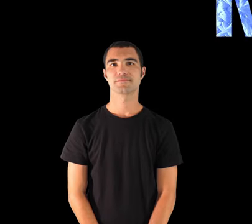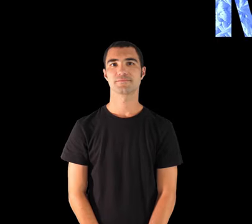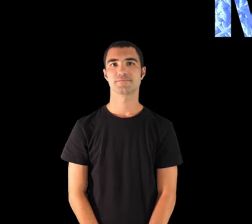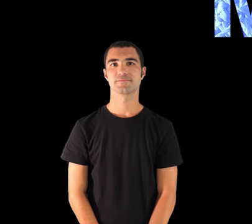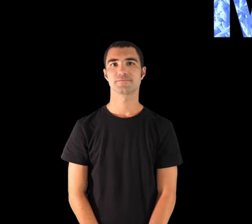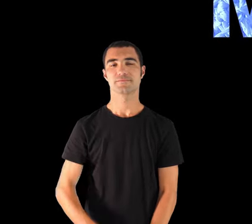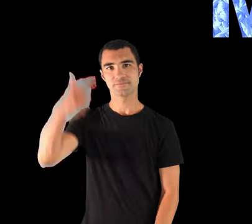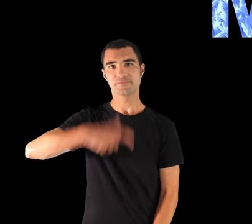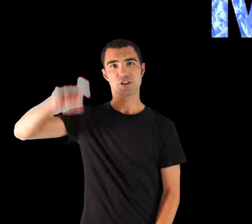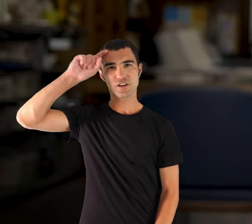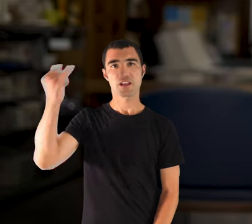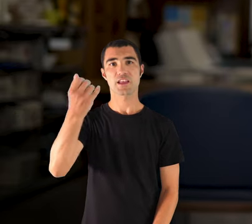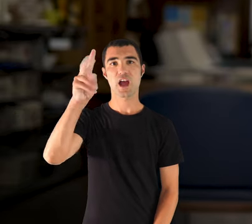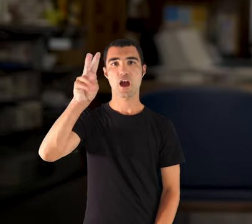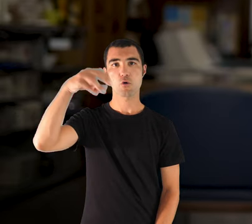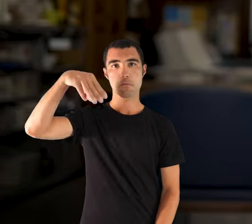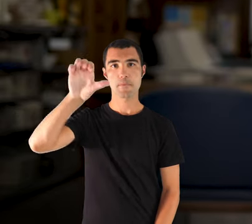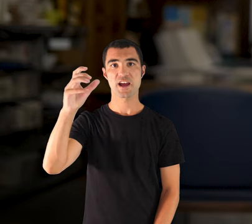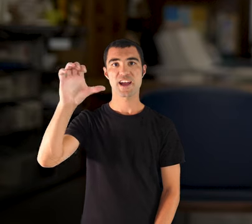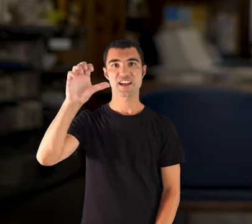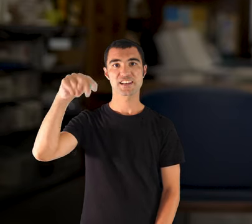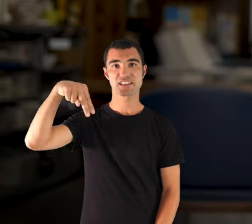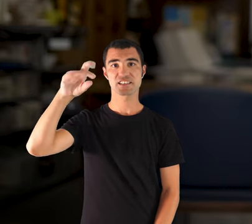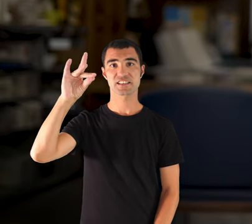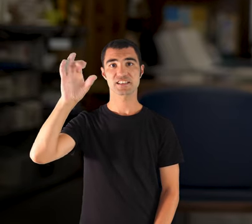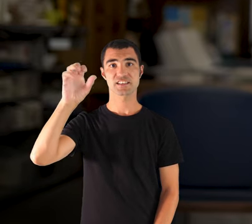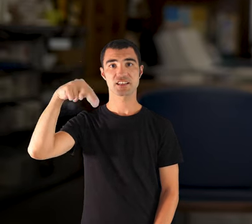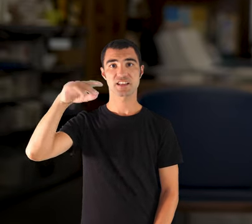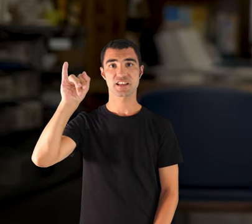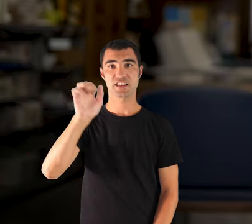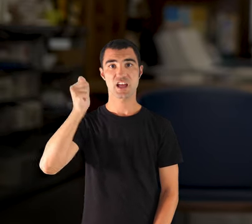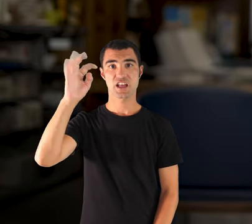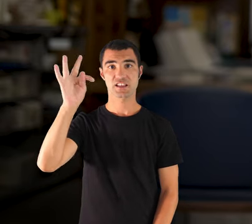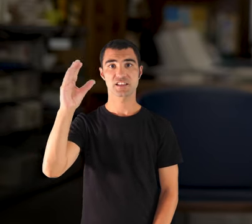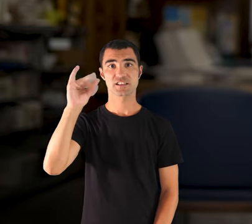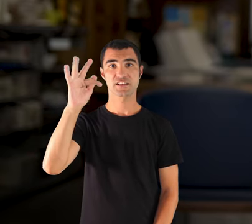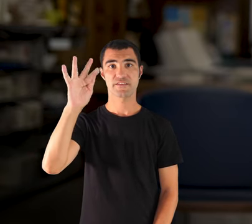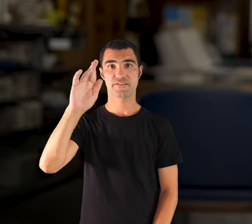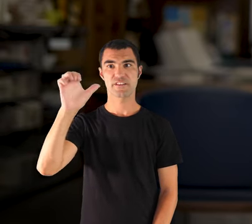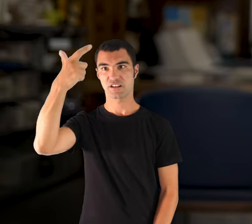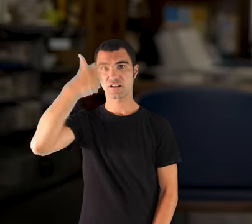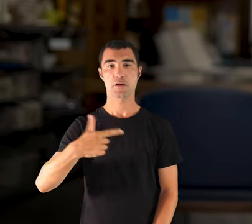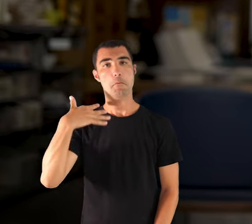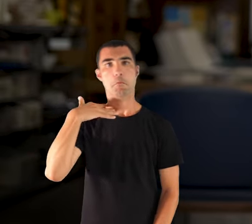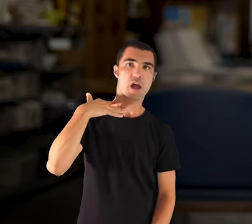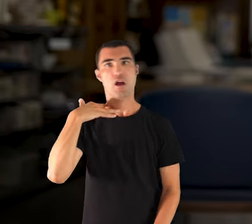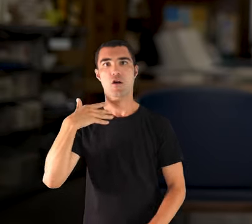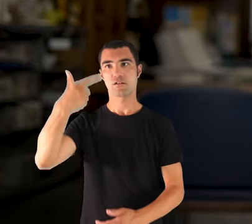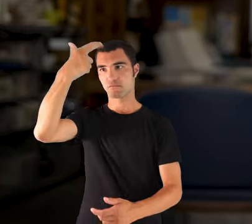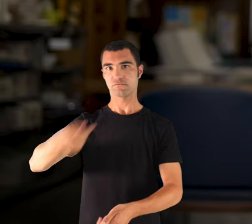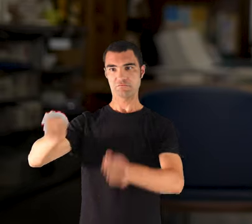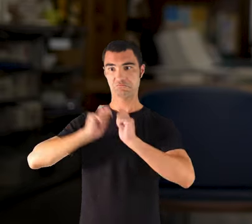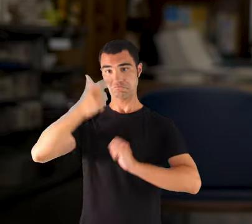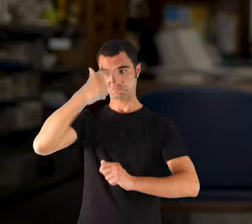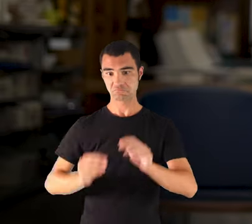Som en Jaume Senyat Cifra, me diuen ells maunes, no és que jo tingui res de molt, perquè vaig néixer a una barriada que hi ha entre Esport i Soll,